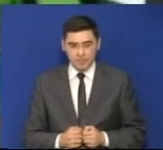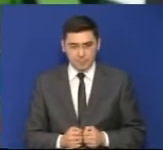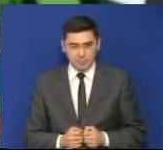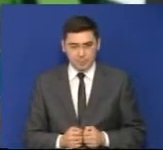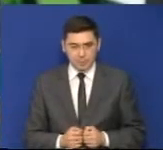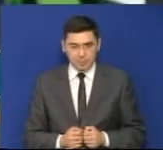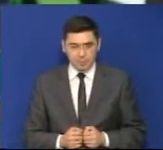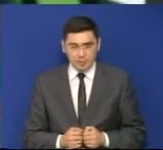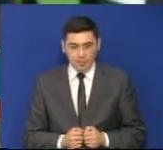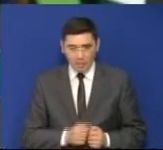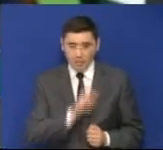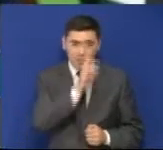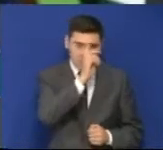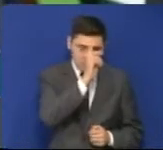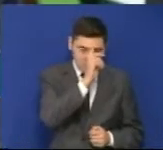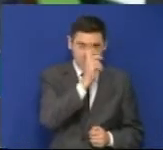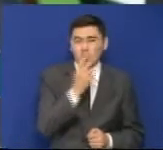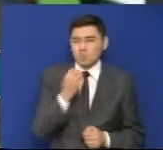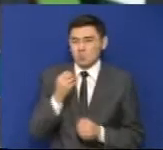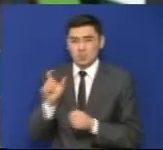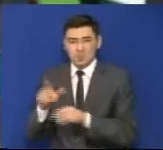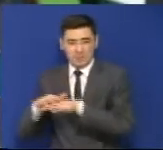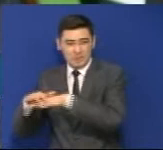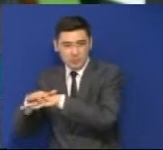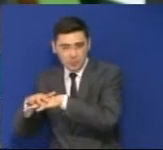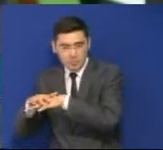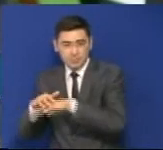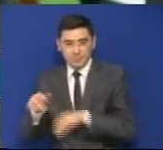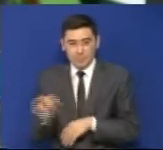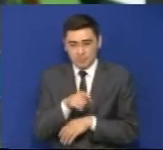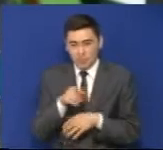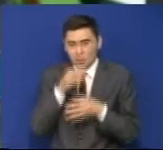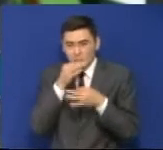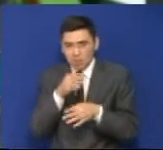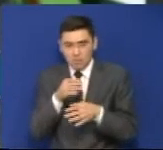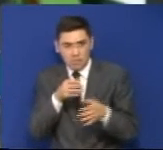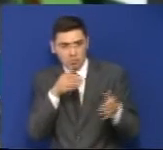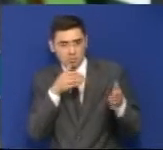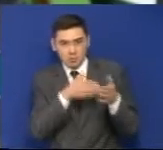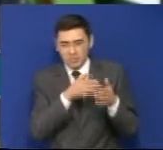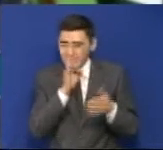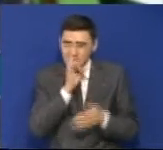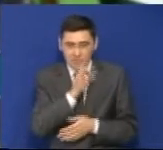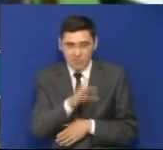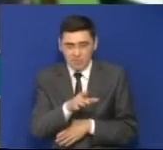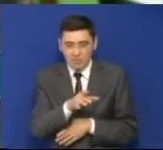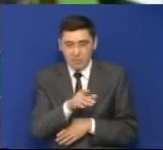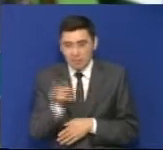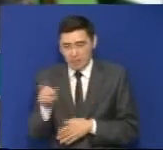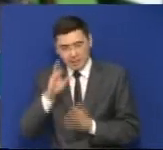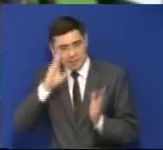осы тұрғындар арасында белгілі бір осы кедергілердің жолын алу, яғни тікелей